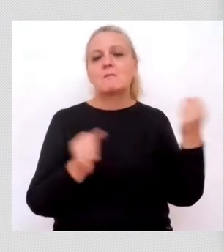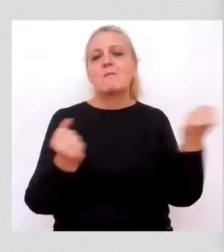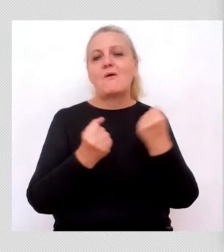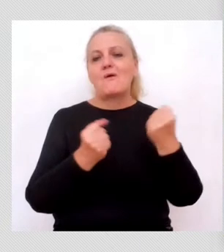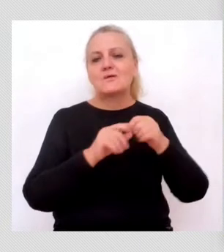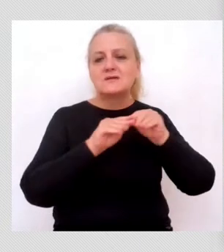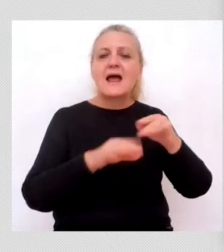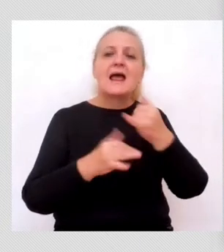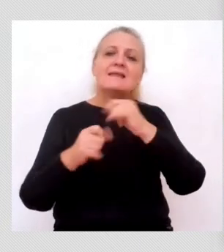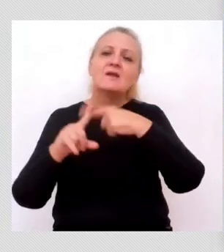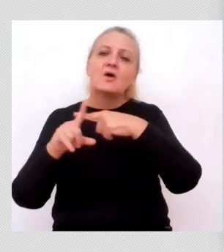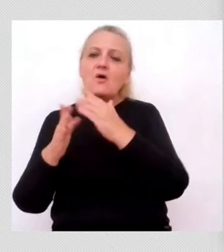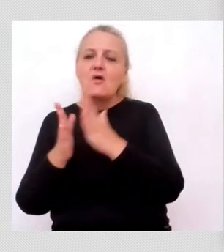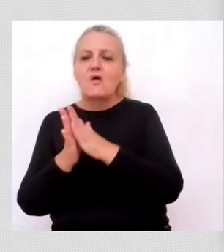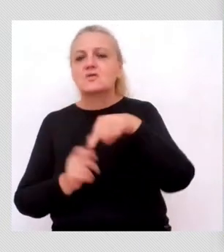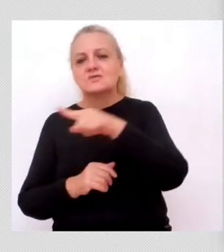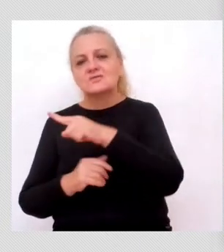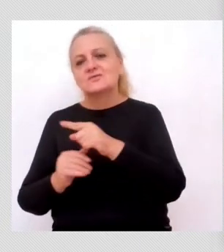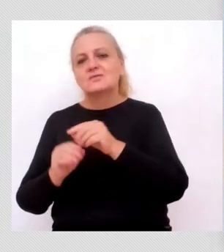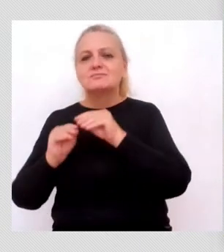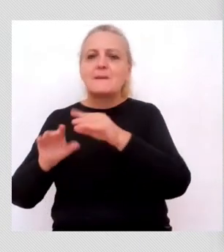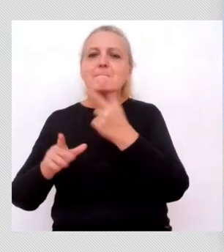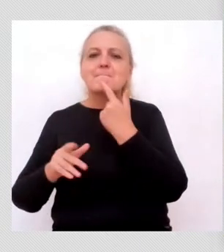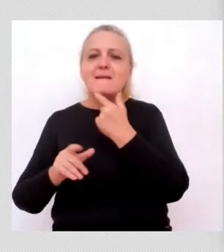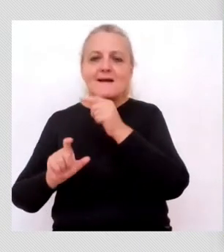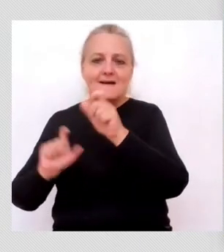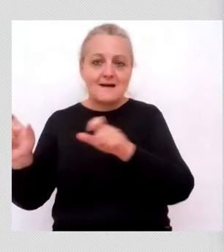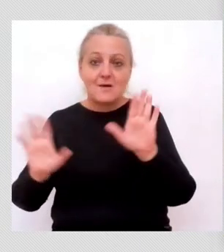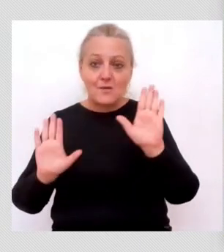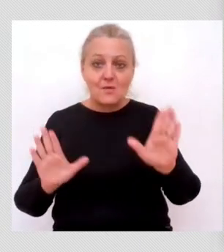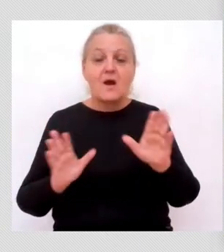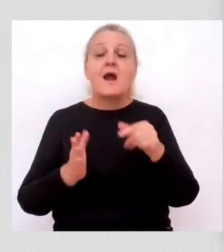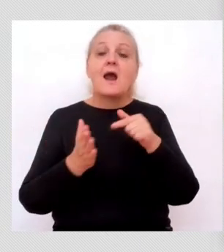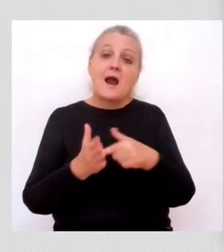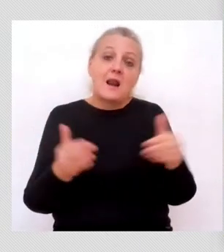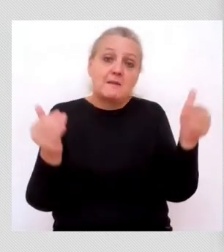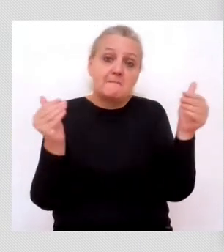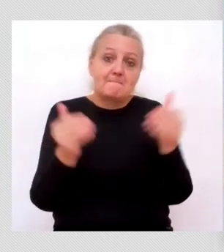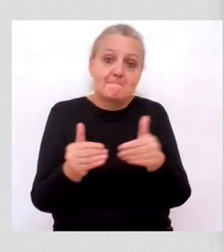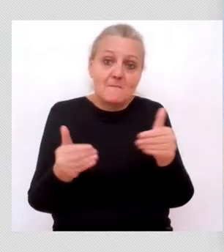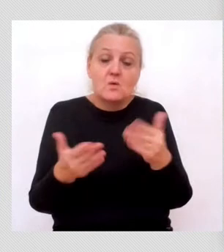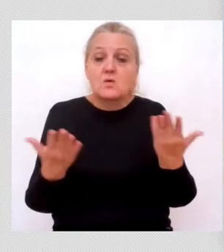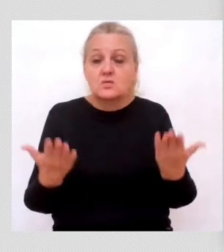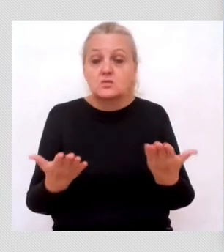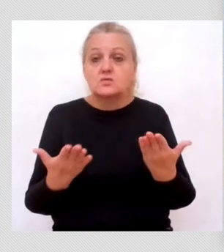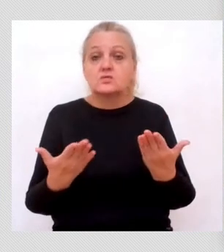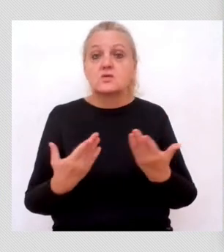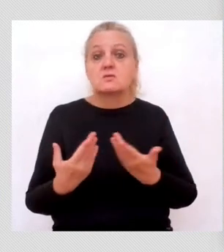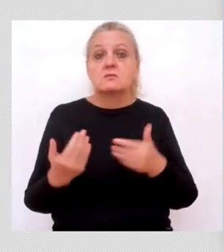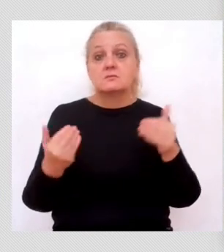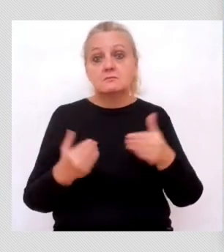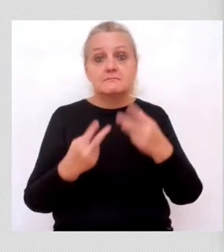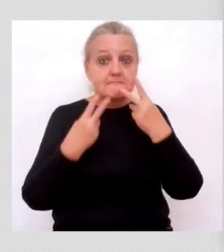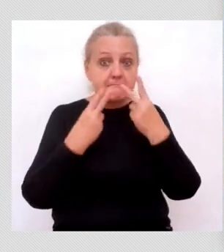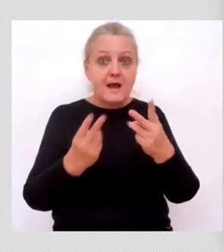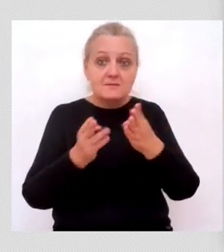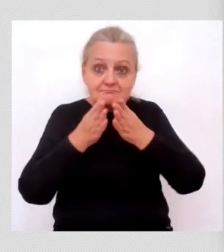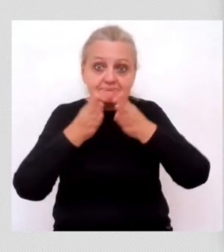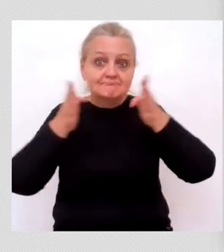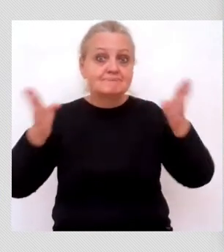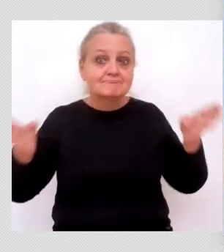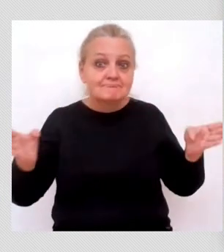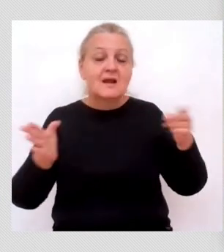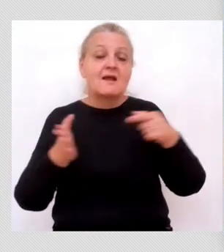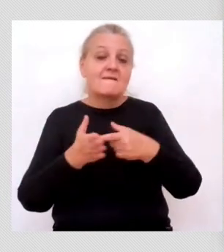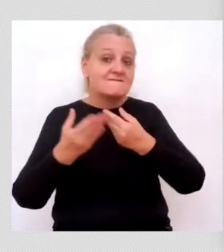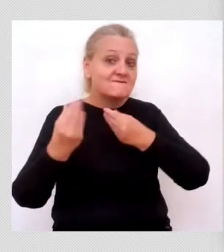Polsce, nie ma wiele, ale być może jeśli zaczniemy szerzej patrzeć i ta perspektywa